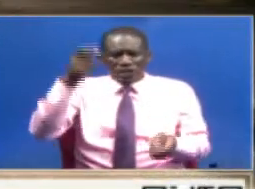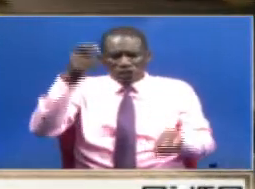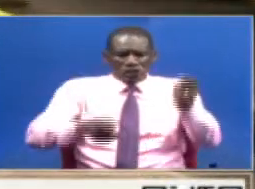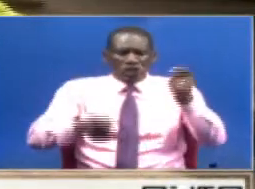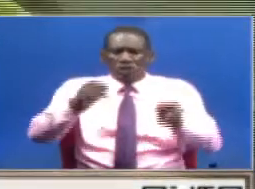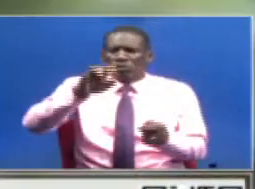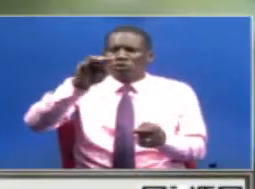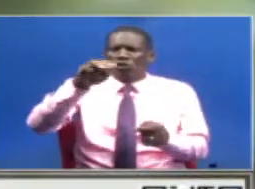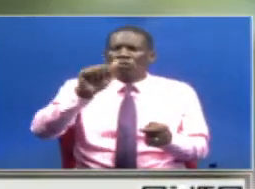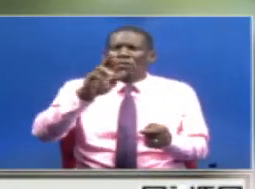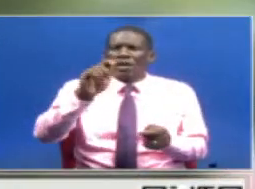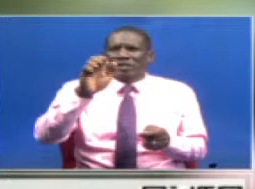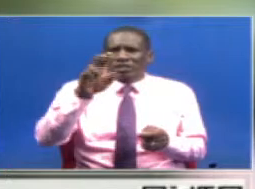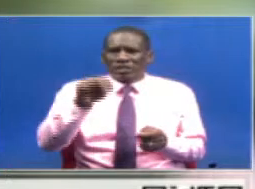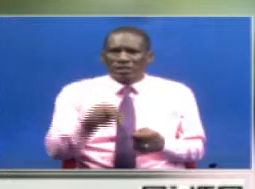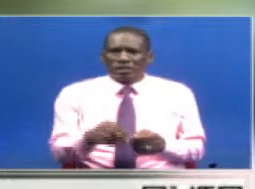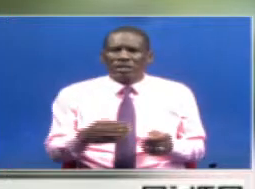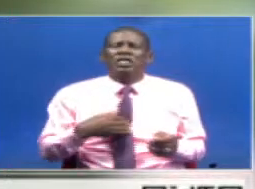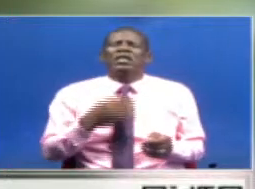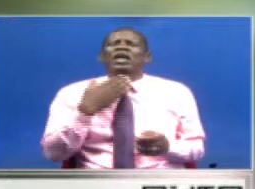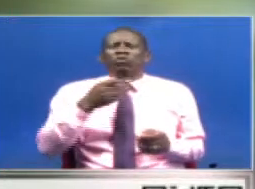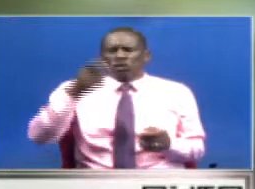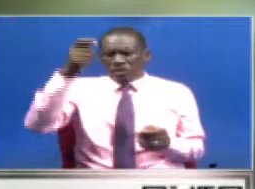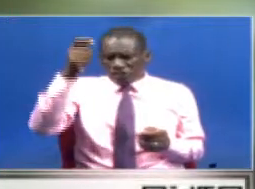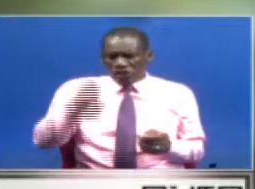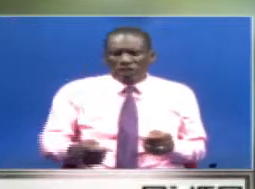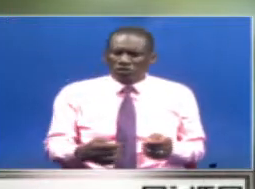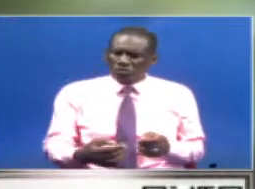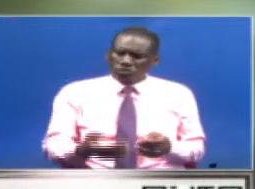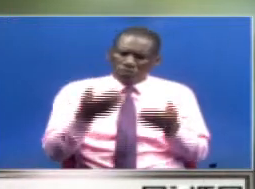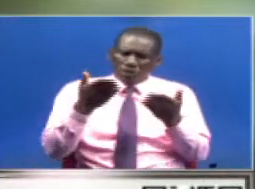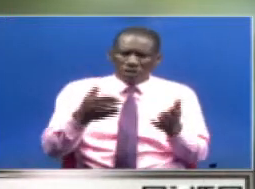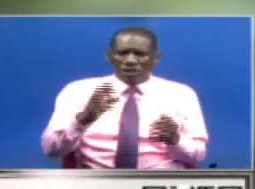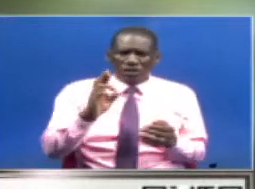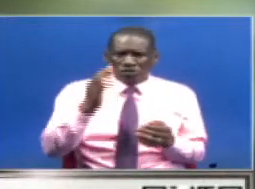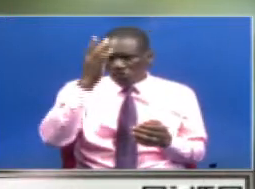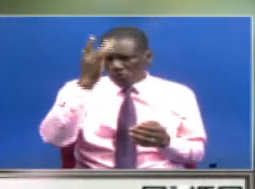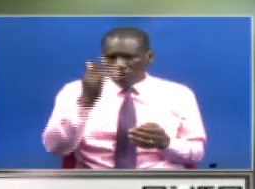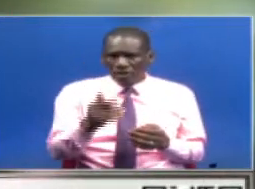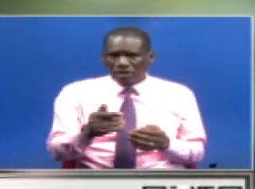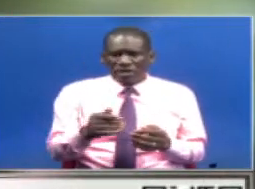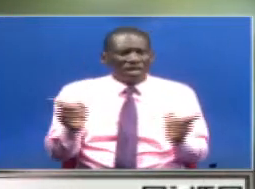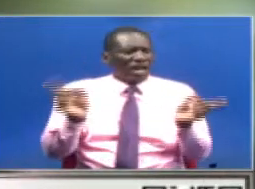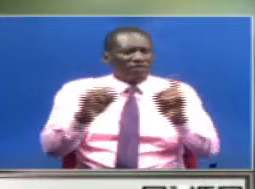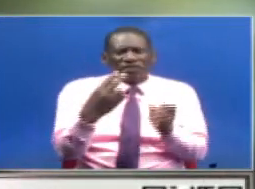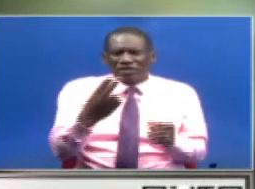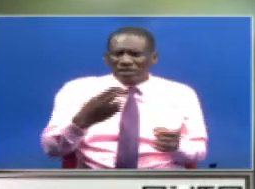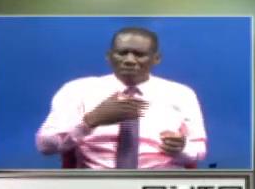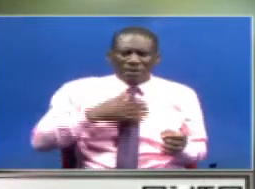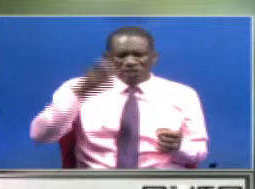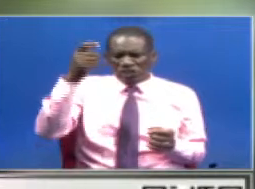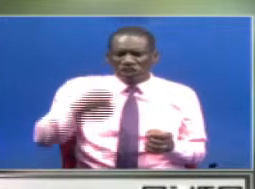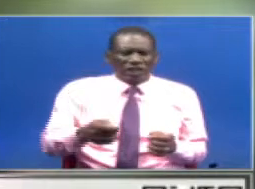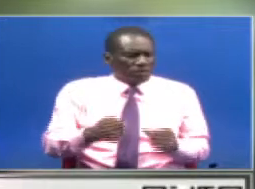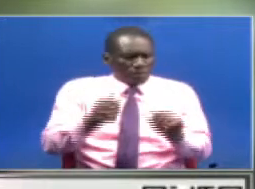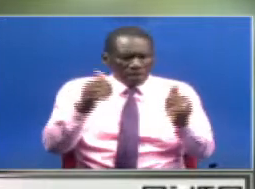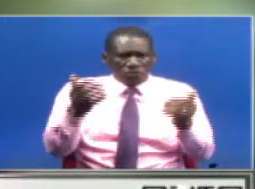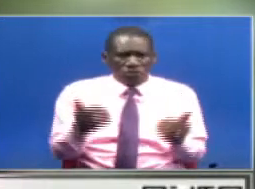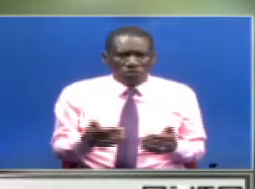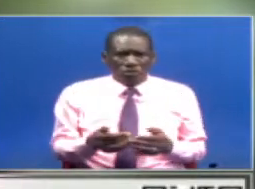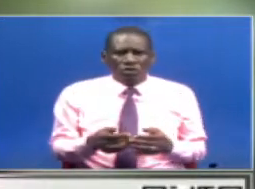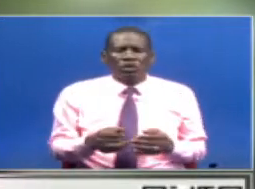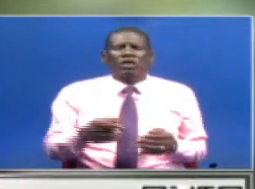Martin Mutegi. Ningependa haki yangu ionekane cause sijaona haki yangu. Naweza